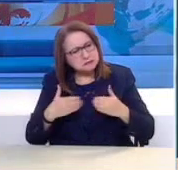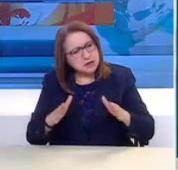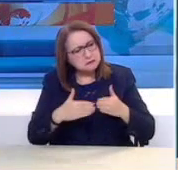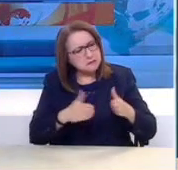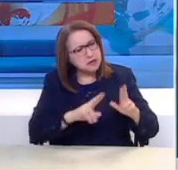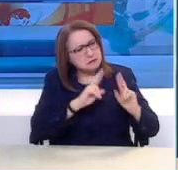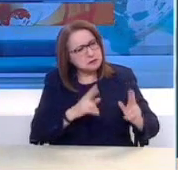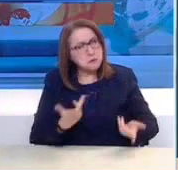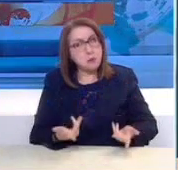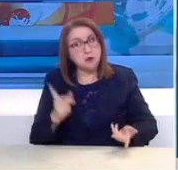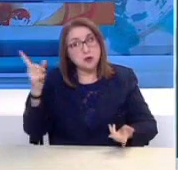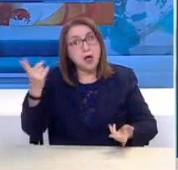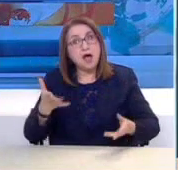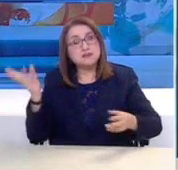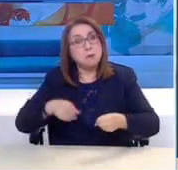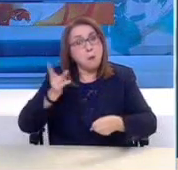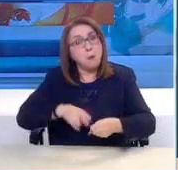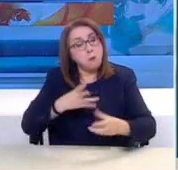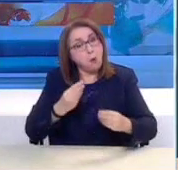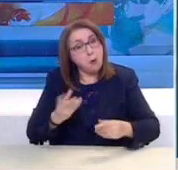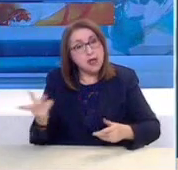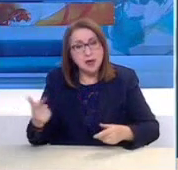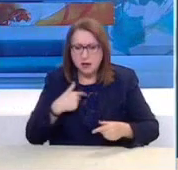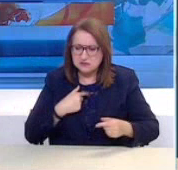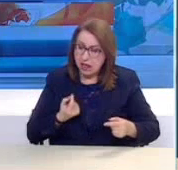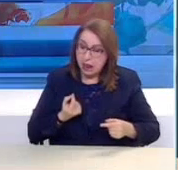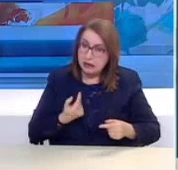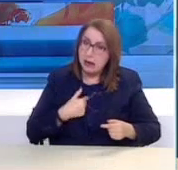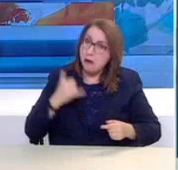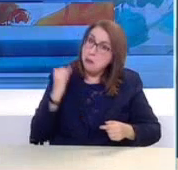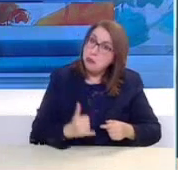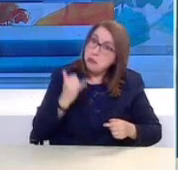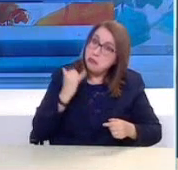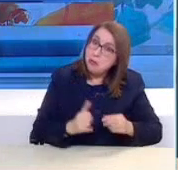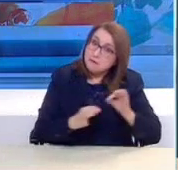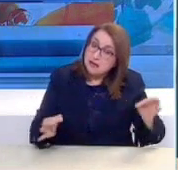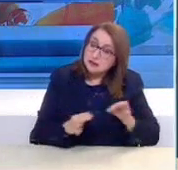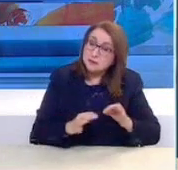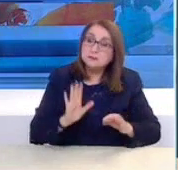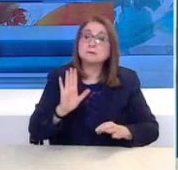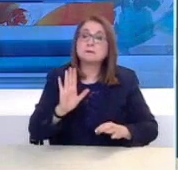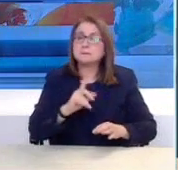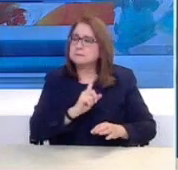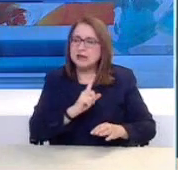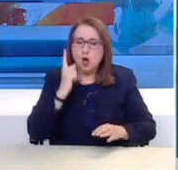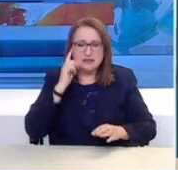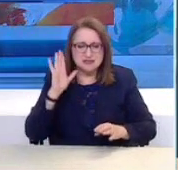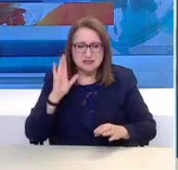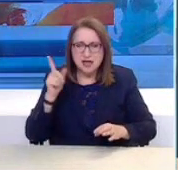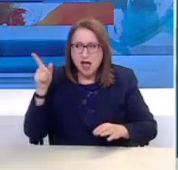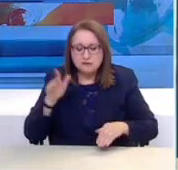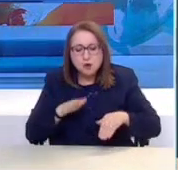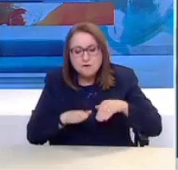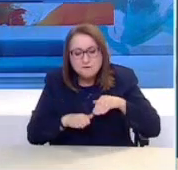να παρερμηνεύουμε τις καταστάσεις. Δεν πρέπει να παρερμηνεύουμε τα αληθινά γεγονότα. Οι χώρες κάνουν πολύ μικρά βήματα. Δεν υπάρχει αυτή τη